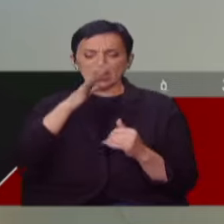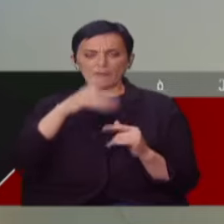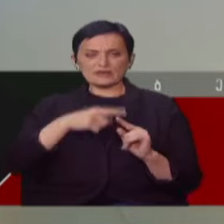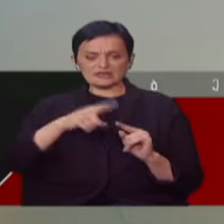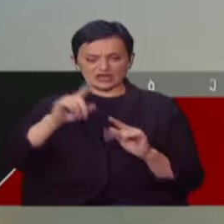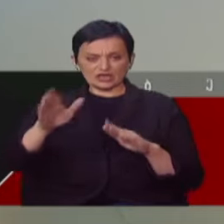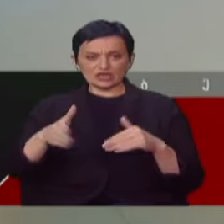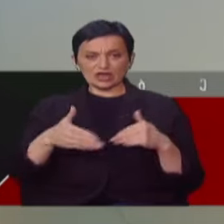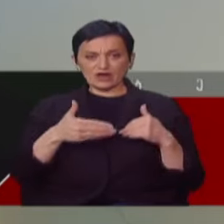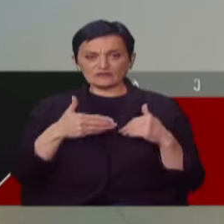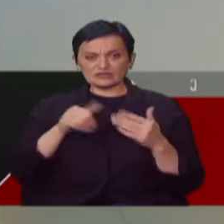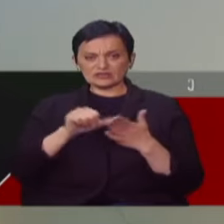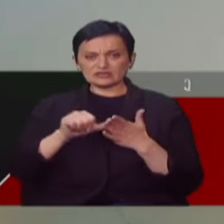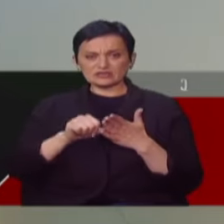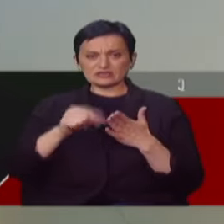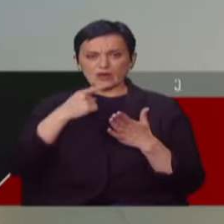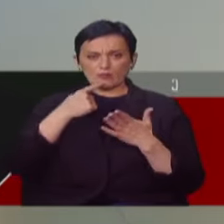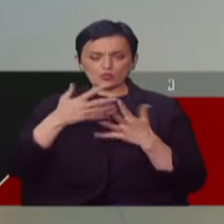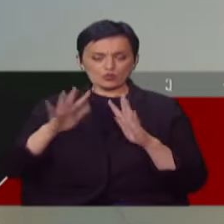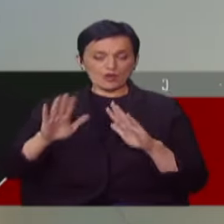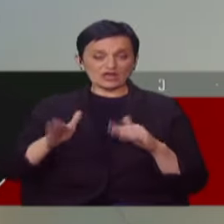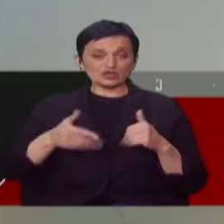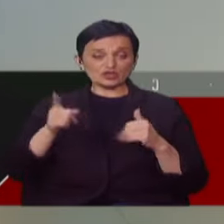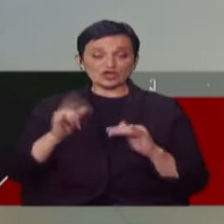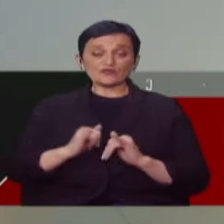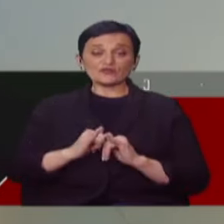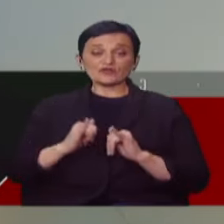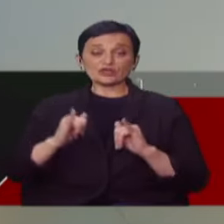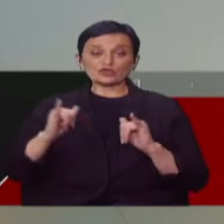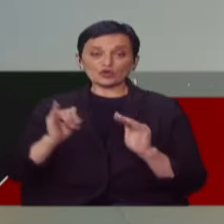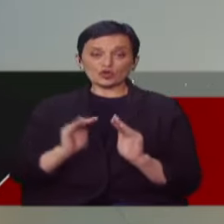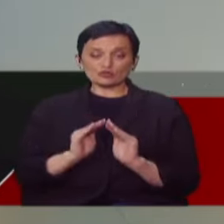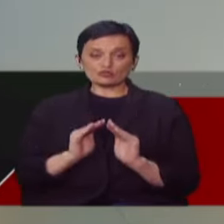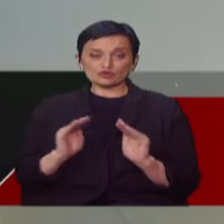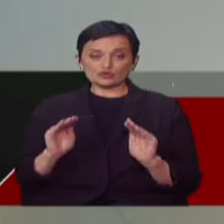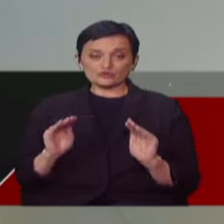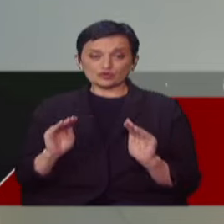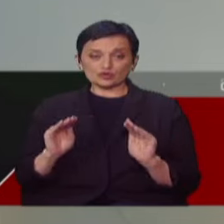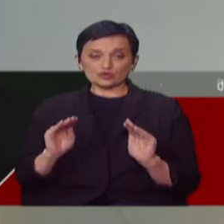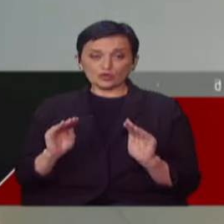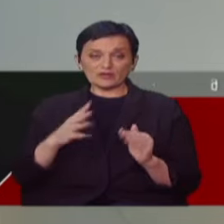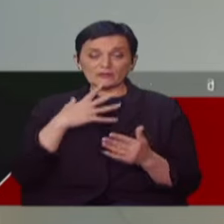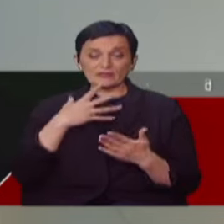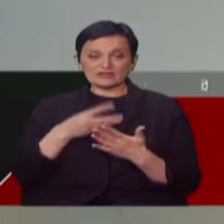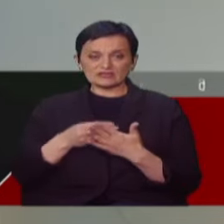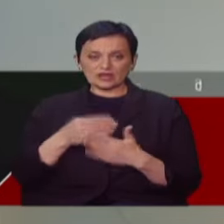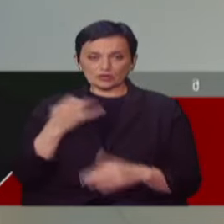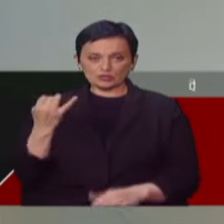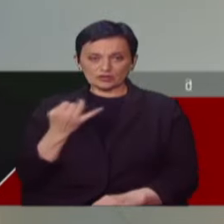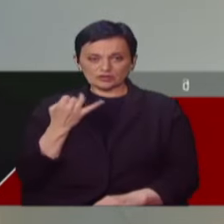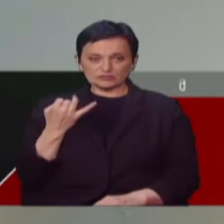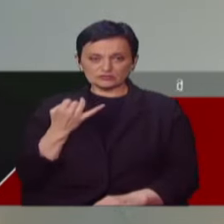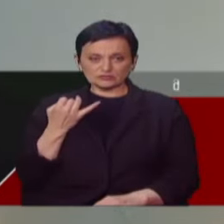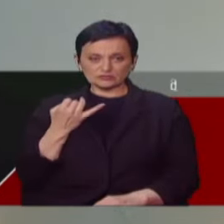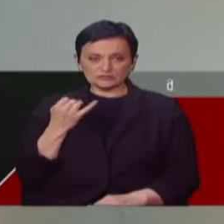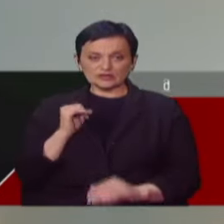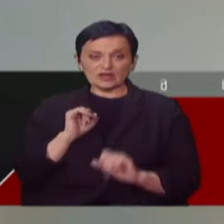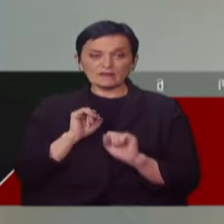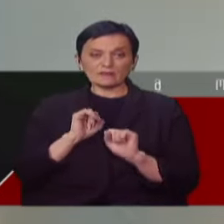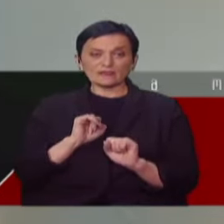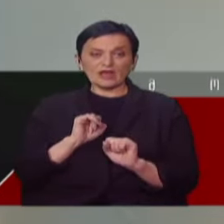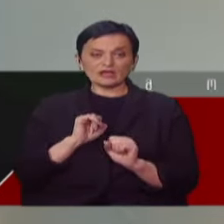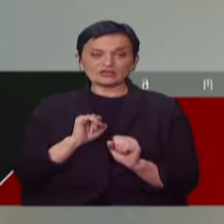გავიდა, 60 წელზე მეტია გასული, ვითარდებოდნენ მშვიდობიანად საკუთარი ინტერესების